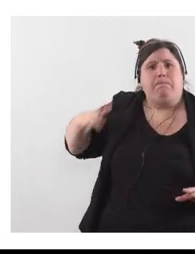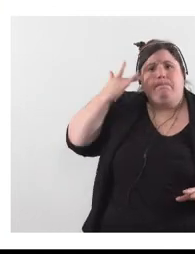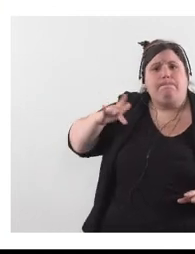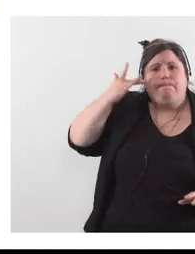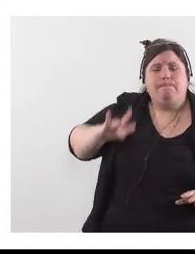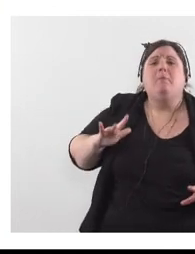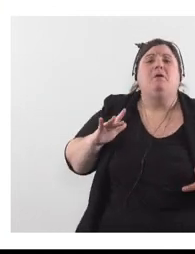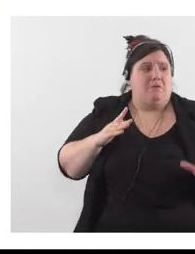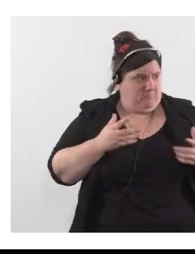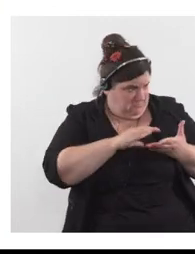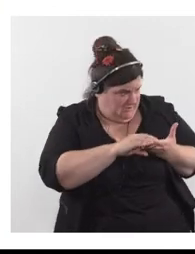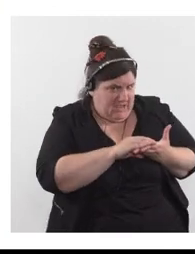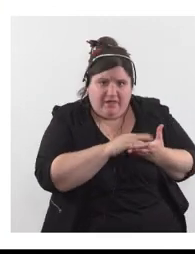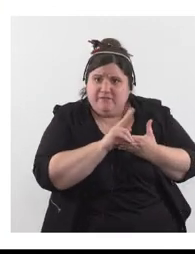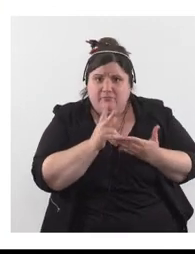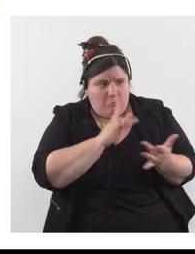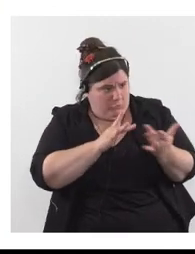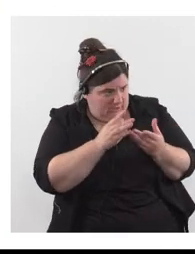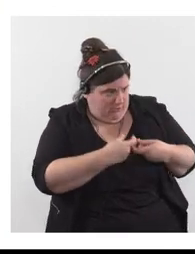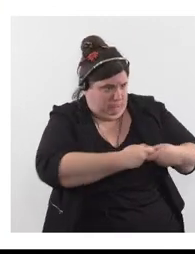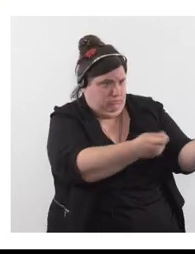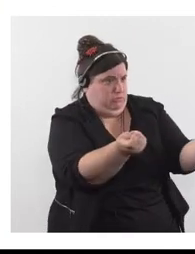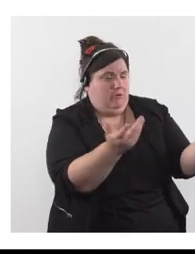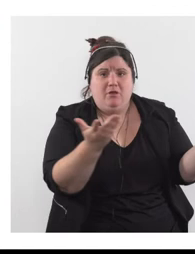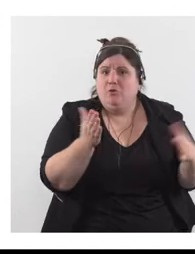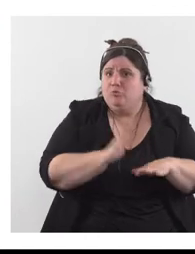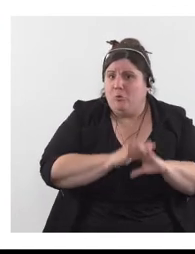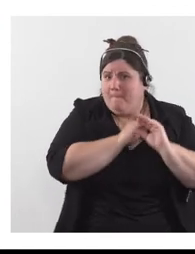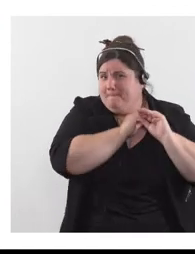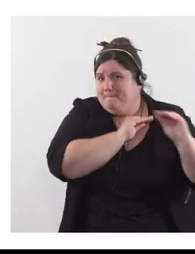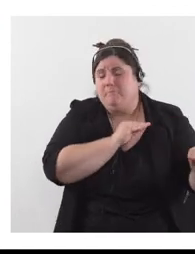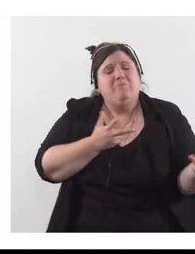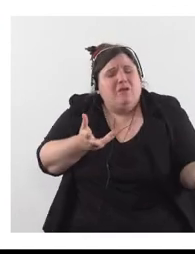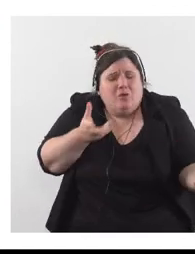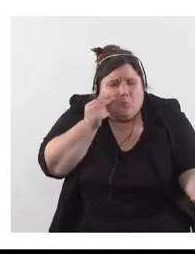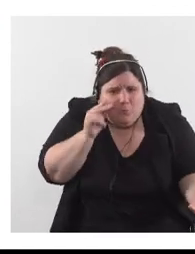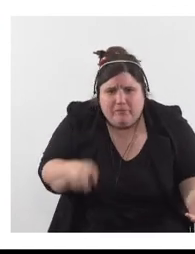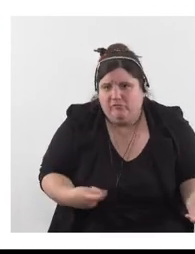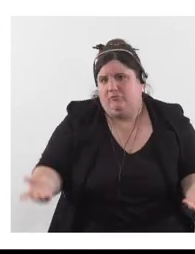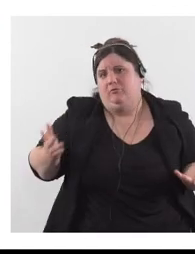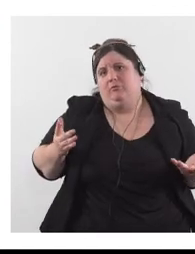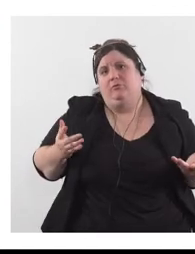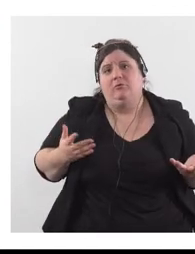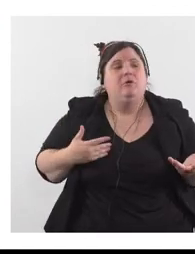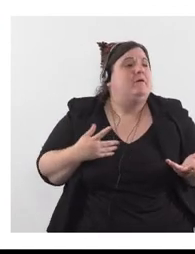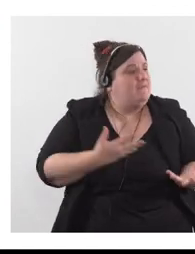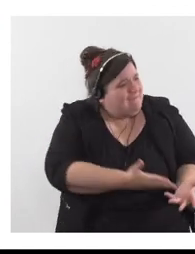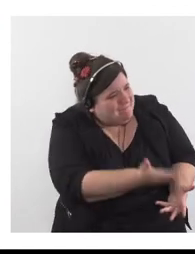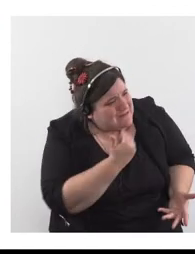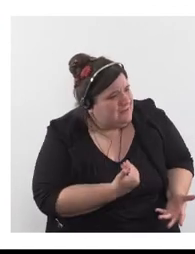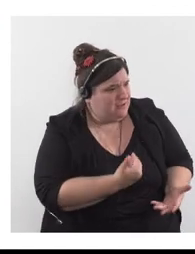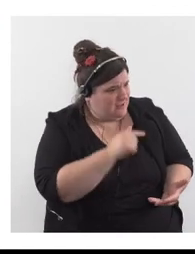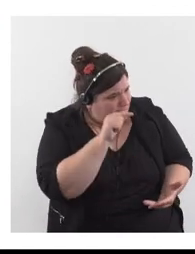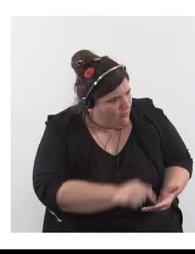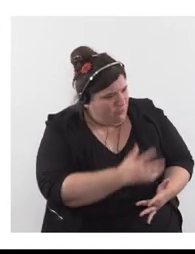aucune réponse. Et je comprends, bien sûr, pourquoi. Je comprends cela. Bien sûr, c'est facile pour moi de dire aux gens, venez vers